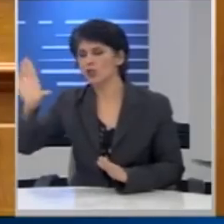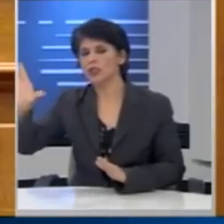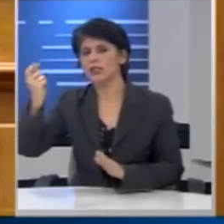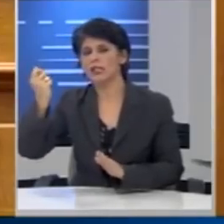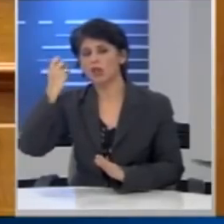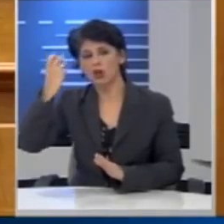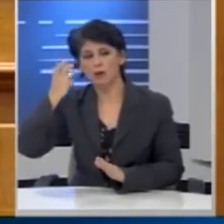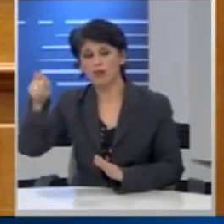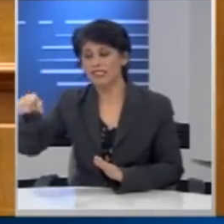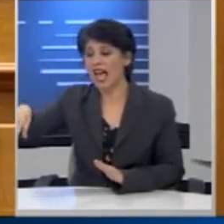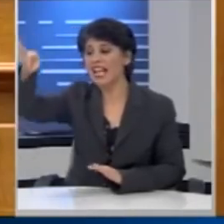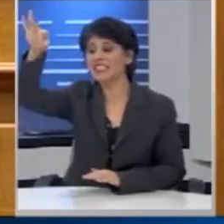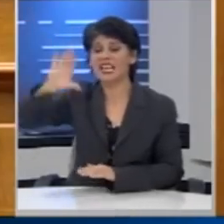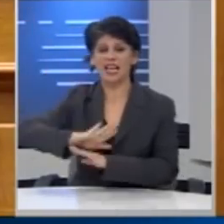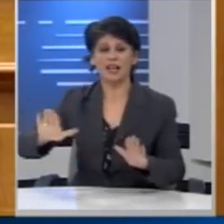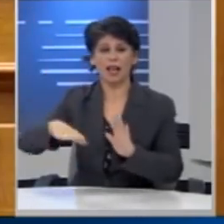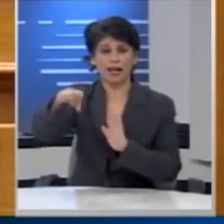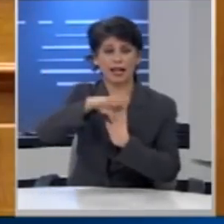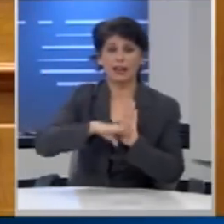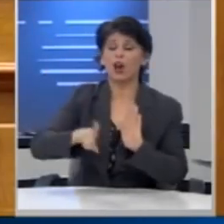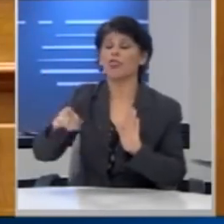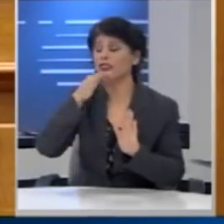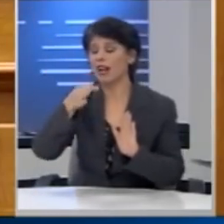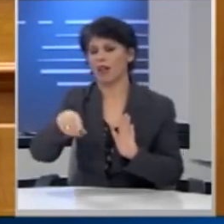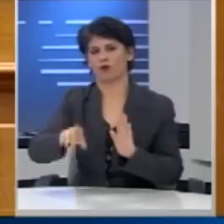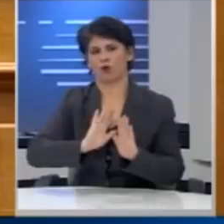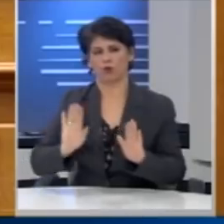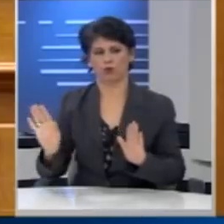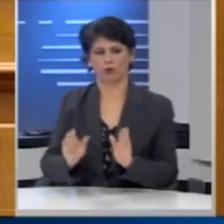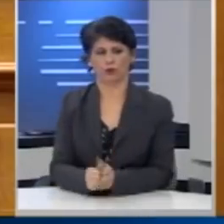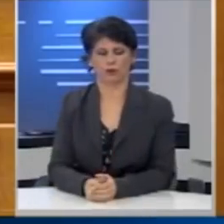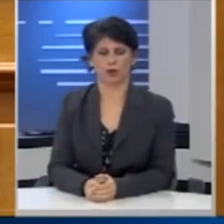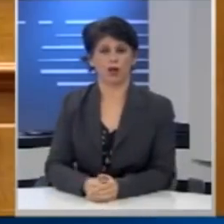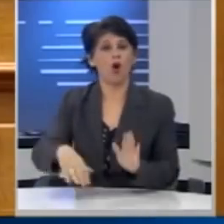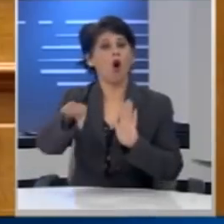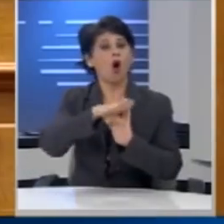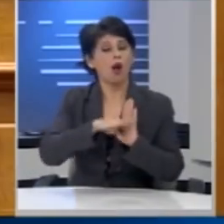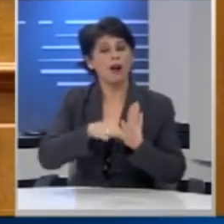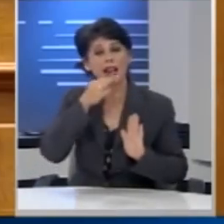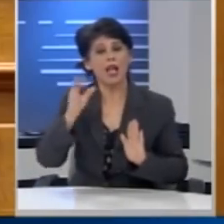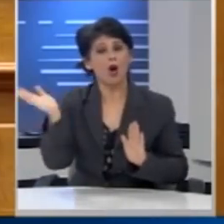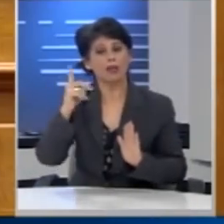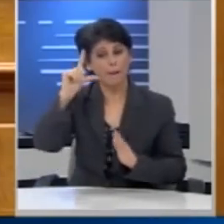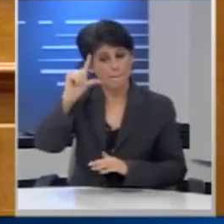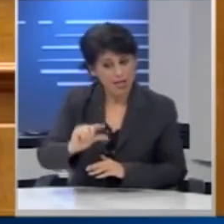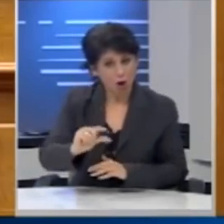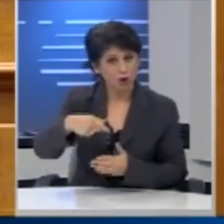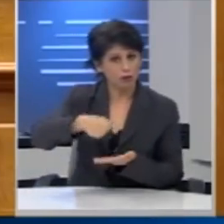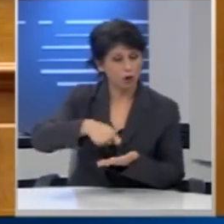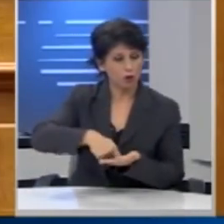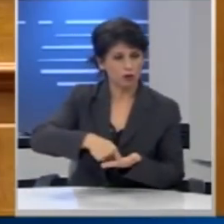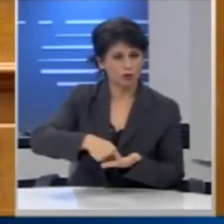υπερήφανος γι' αυτό. Είστε η εξαίρεση. Ο κανόνας δεν λέει αυτό. Ο κανόνας λέει ότι όταν μειώνεις